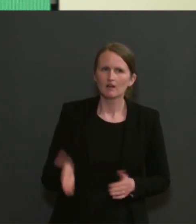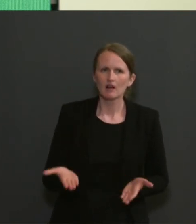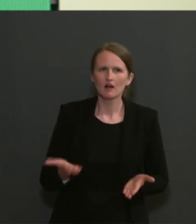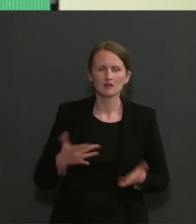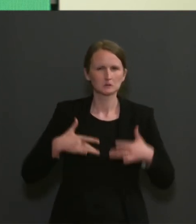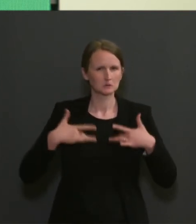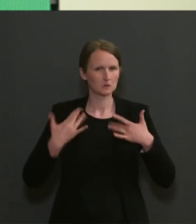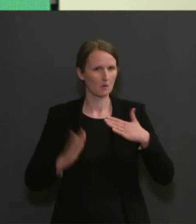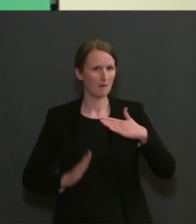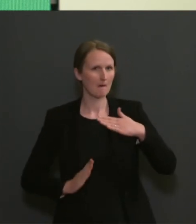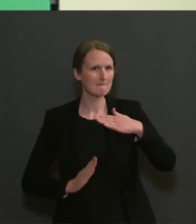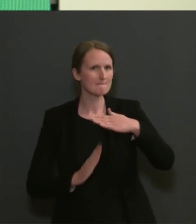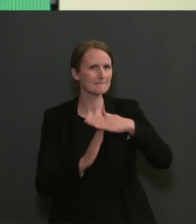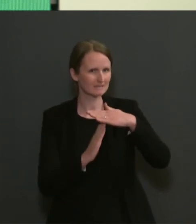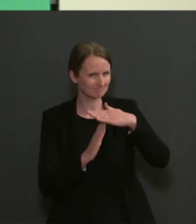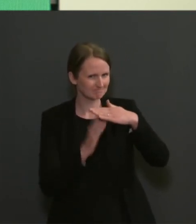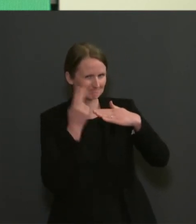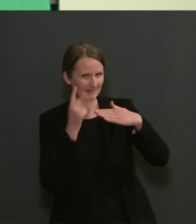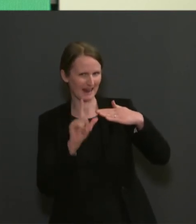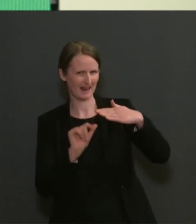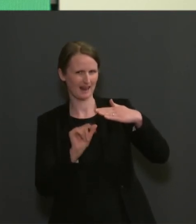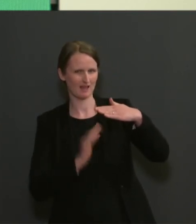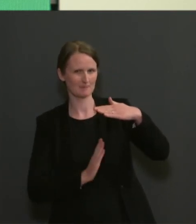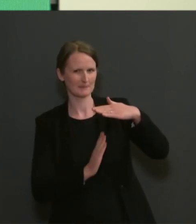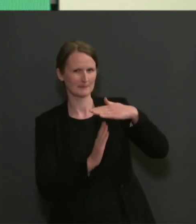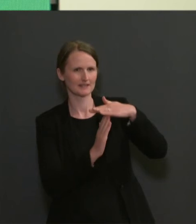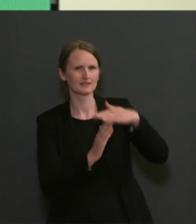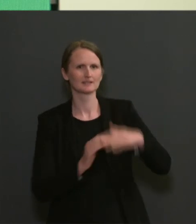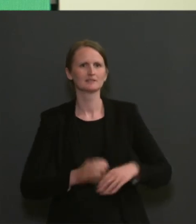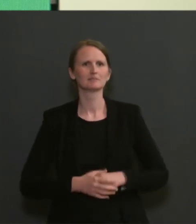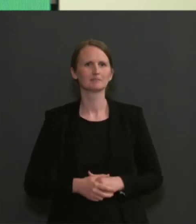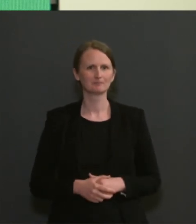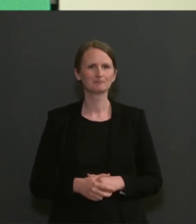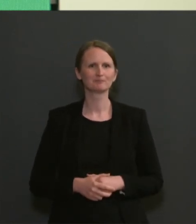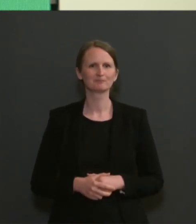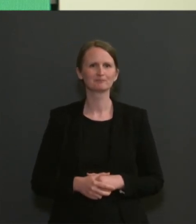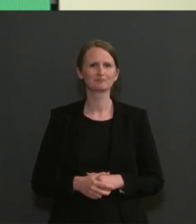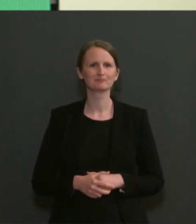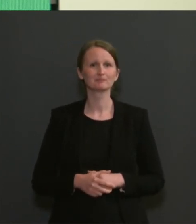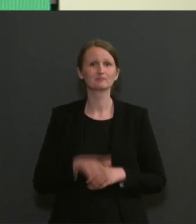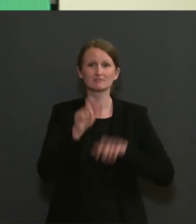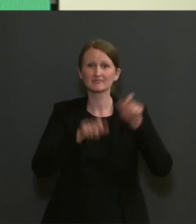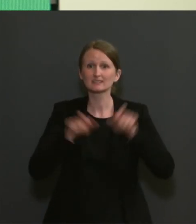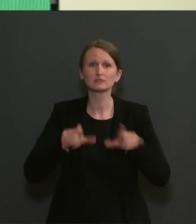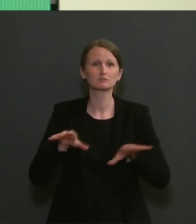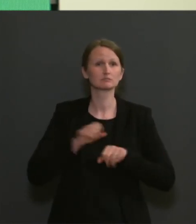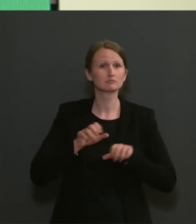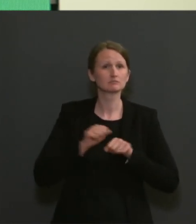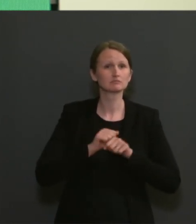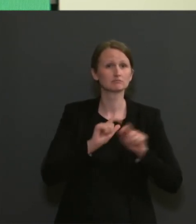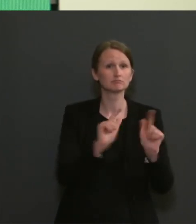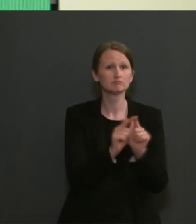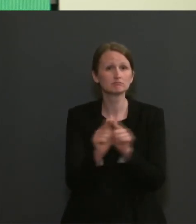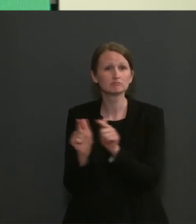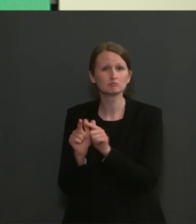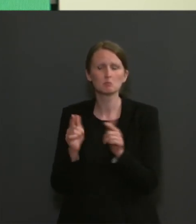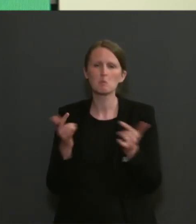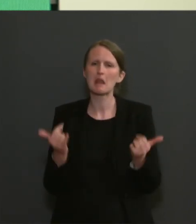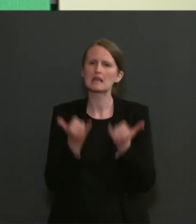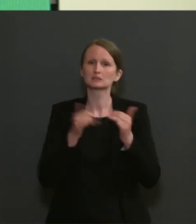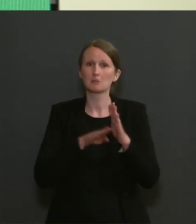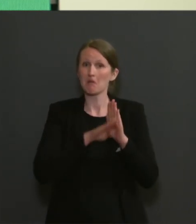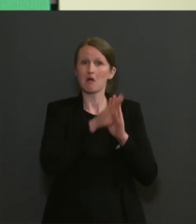vague. Le nombre de contaminations continue de baisser, très légèrement, mais il baisse, suivi lui aussi